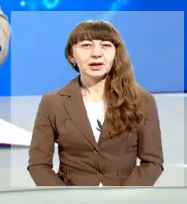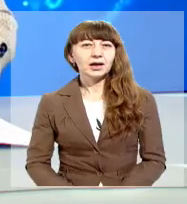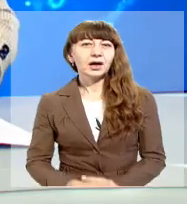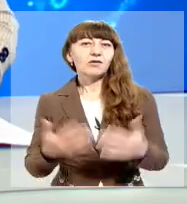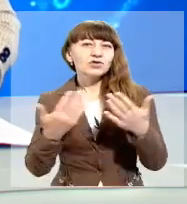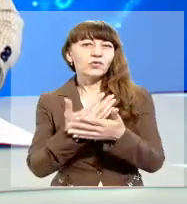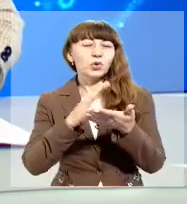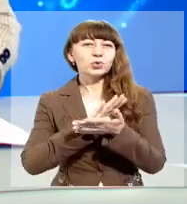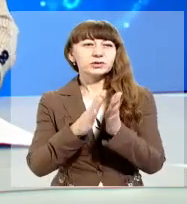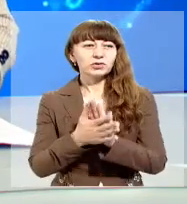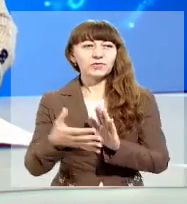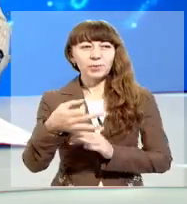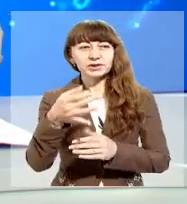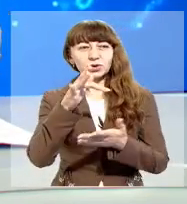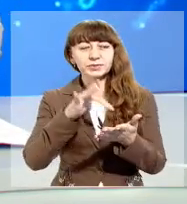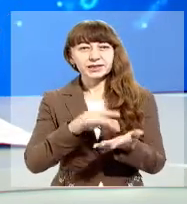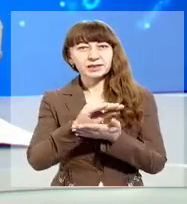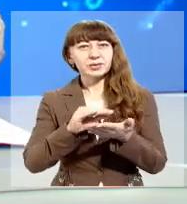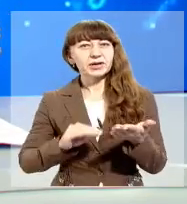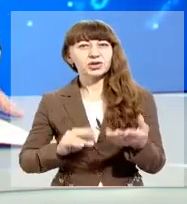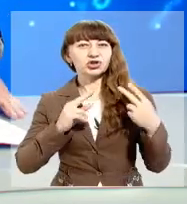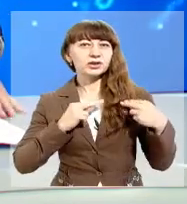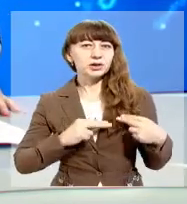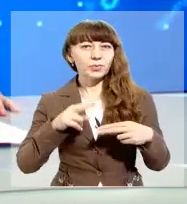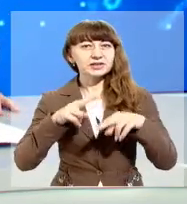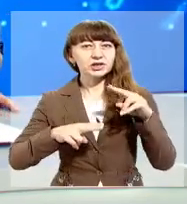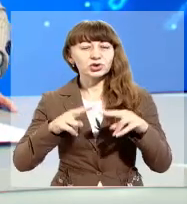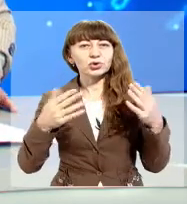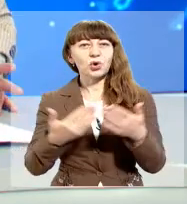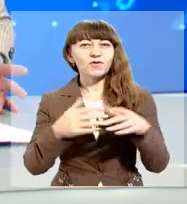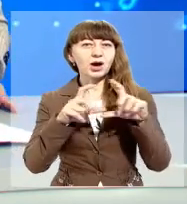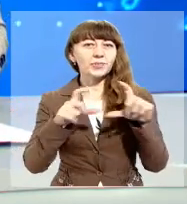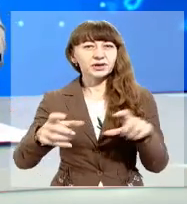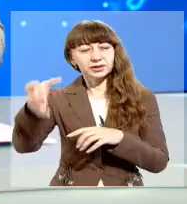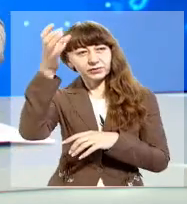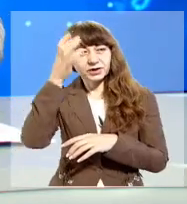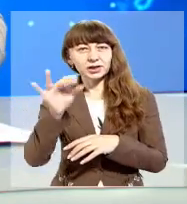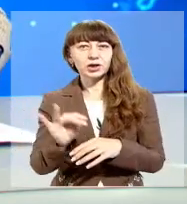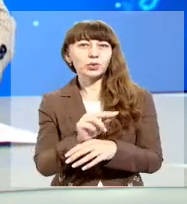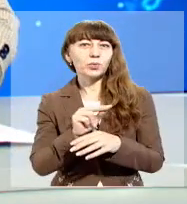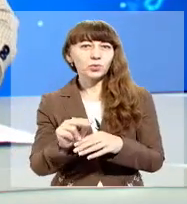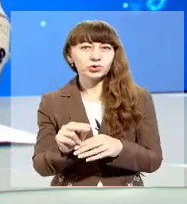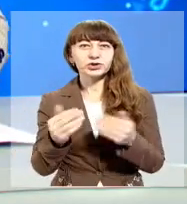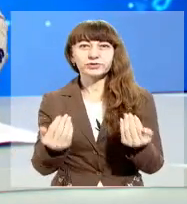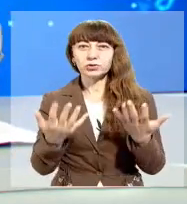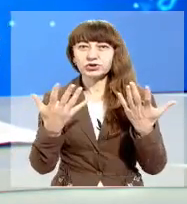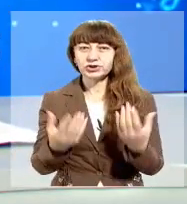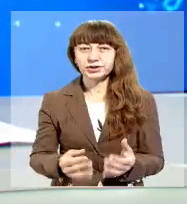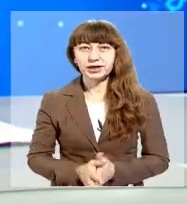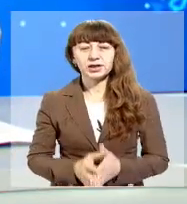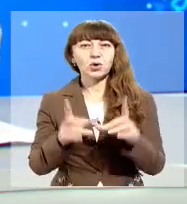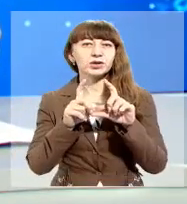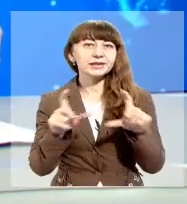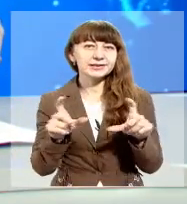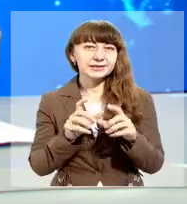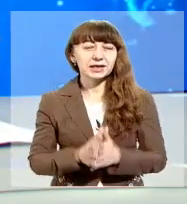В современных условиях в областном центре продолжается работа по строительству новых объектов образования и ремонту уже существующих